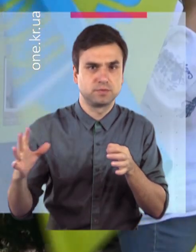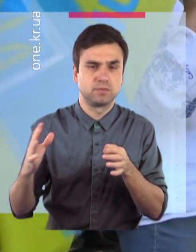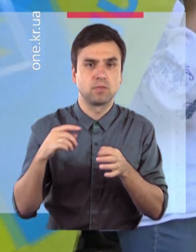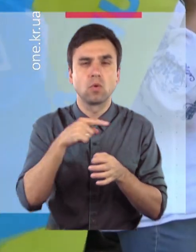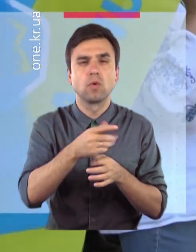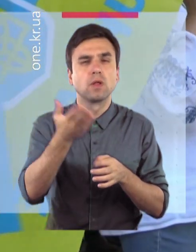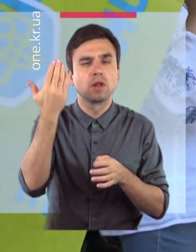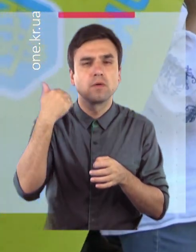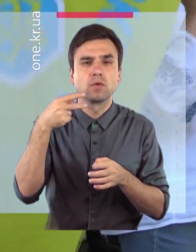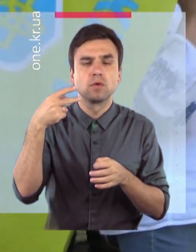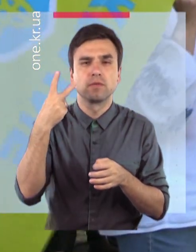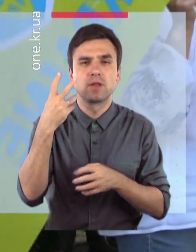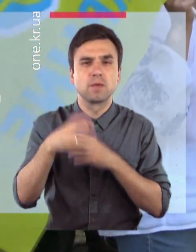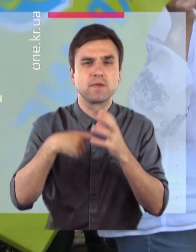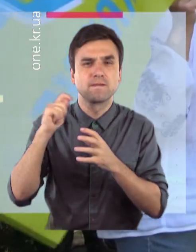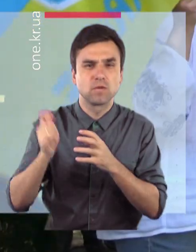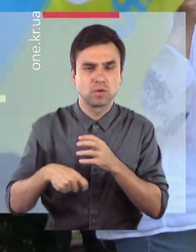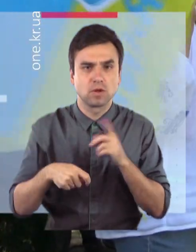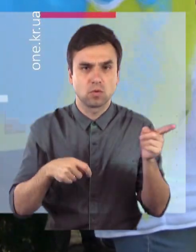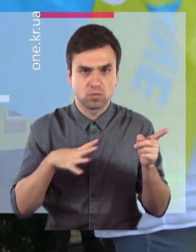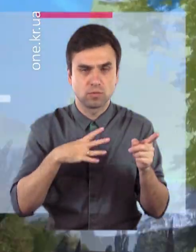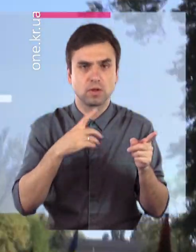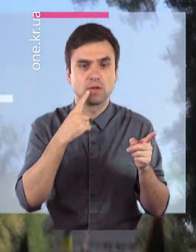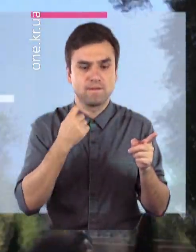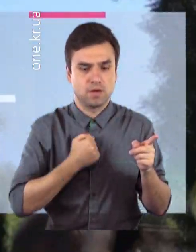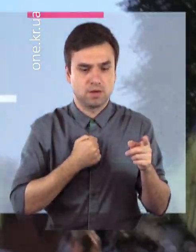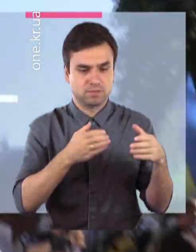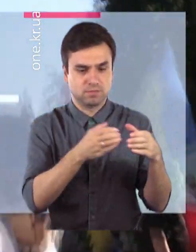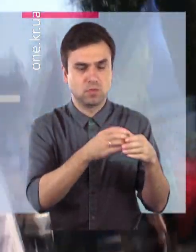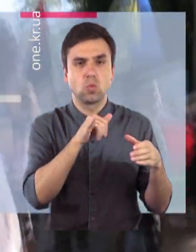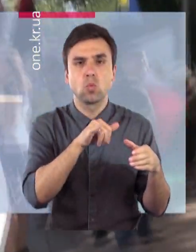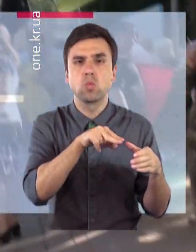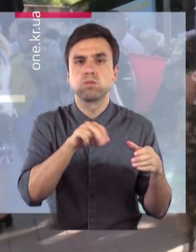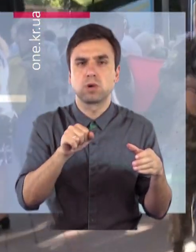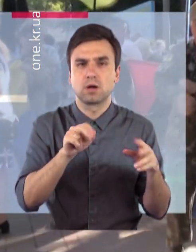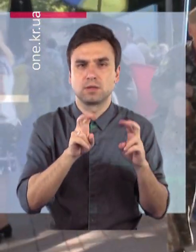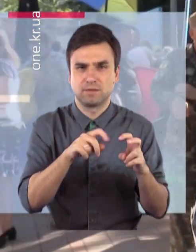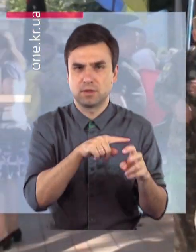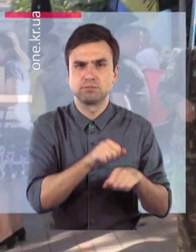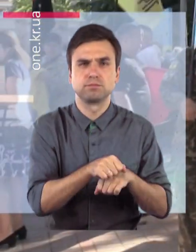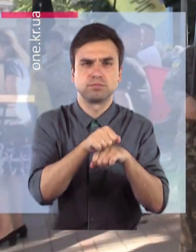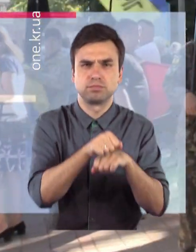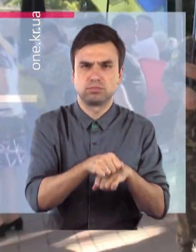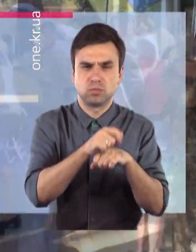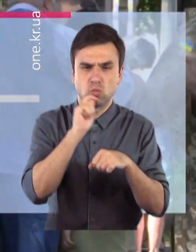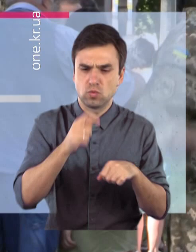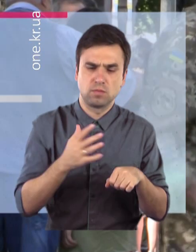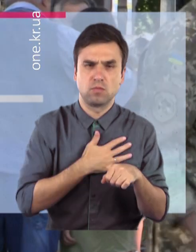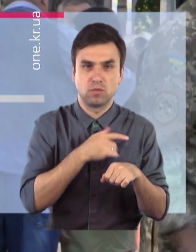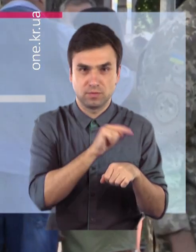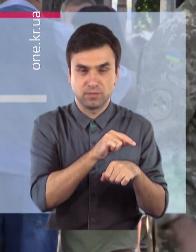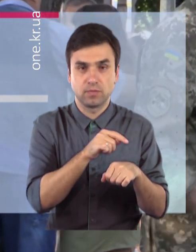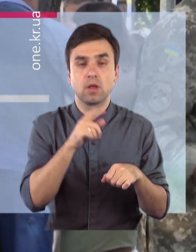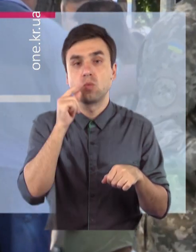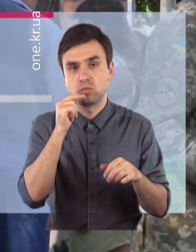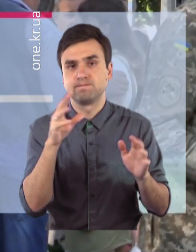війни вступив до лав УПА – Української повстанської армії. Та навіть відбув реальний термін за ґратами через проукраїнську